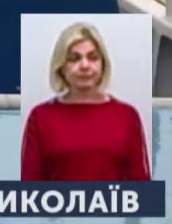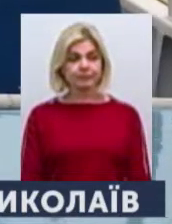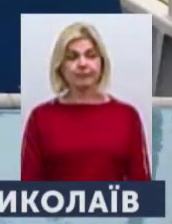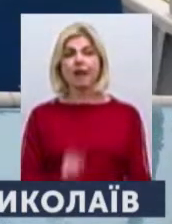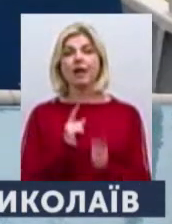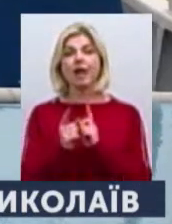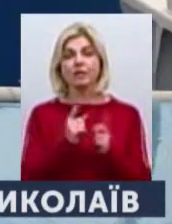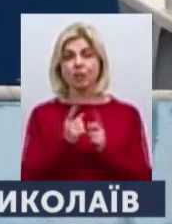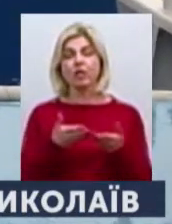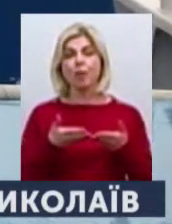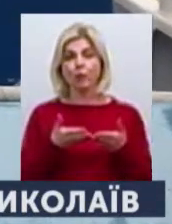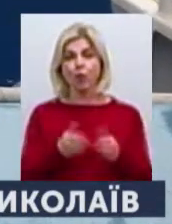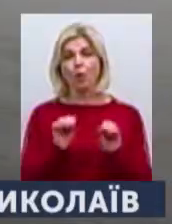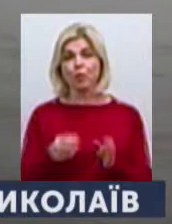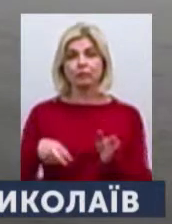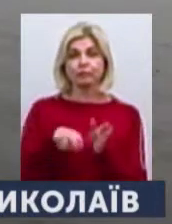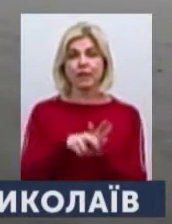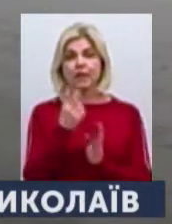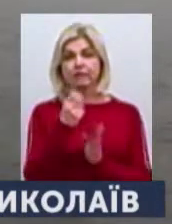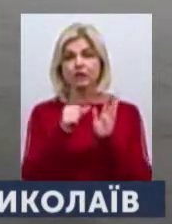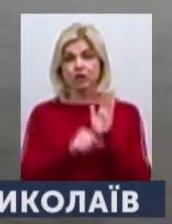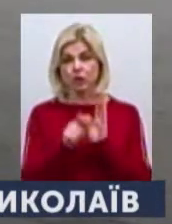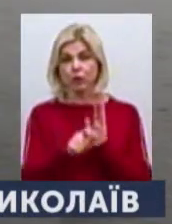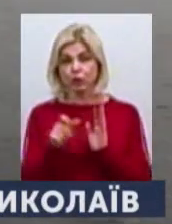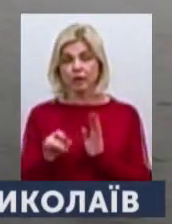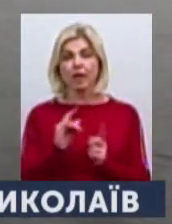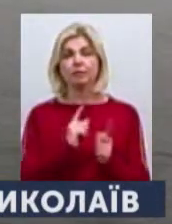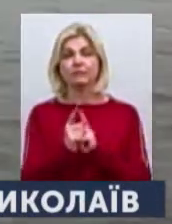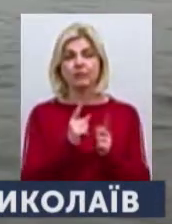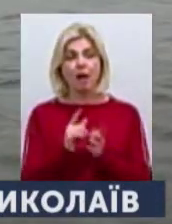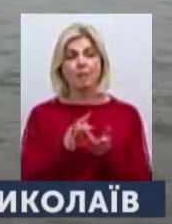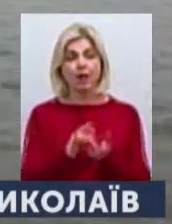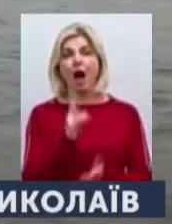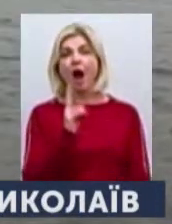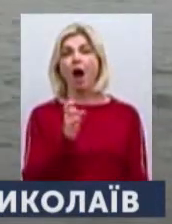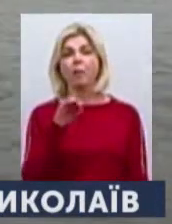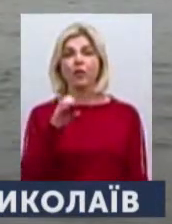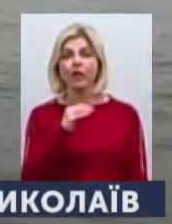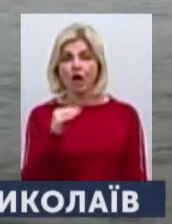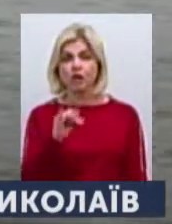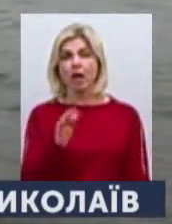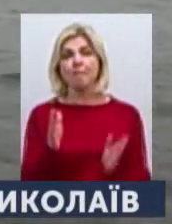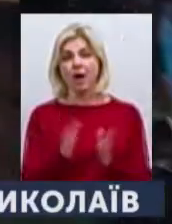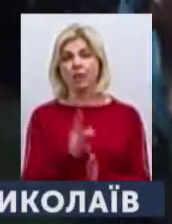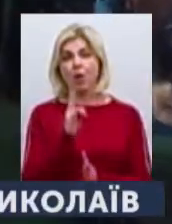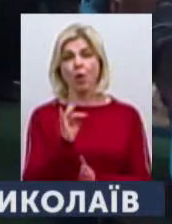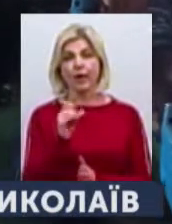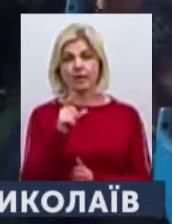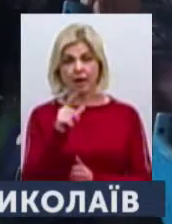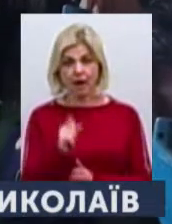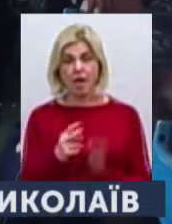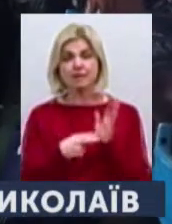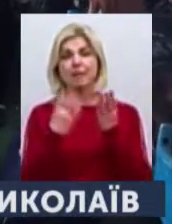Рейсовий теплохід може взяти 260 пасажирів, курсуватиме маршрутом Каботажний мол Мала Корениха 7 днів на тиждень.